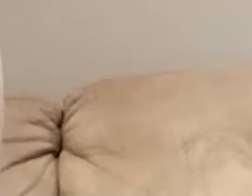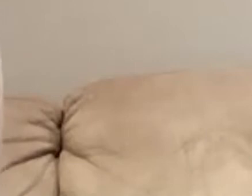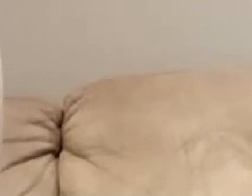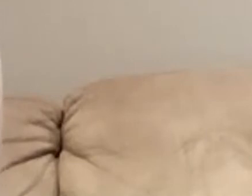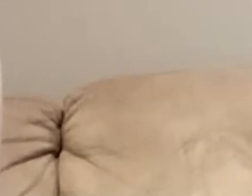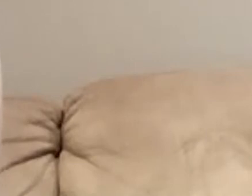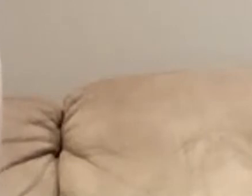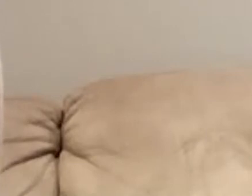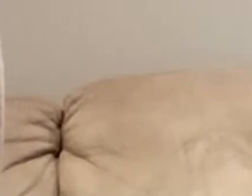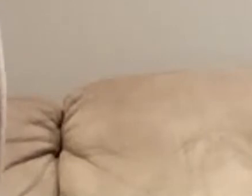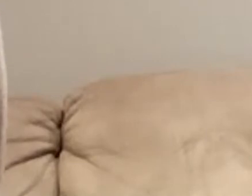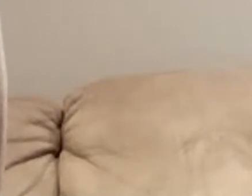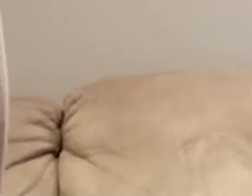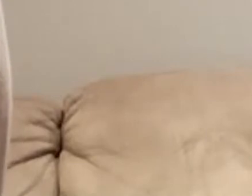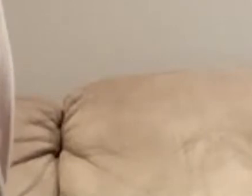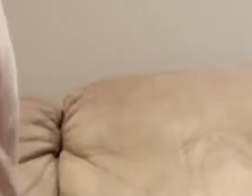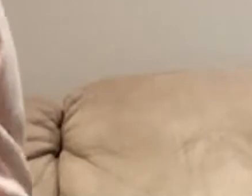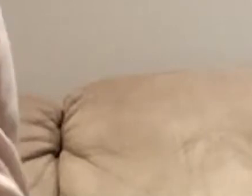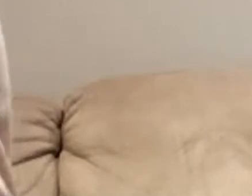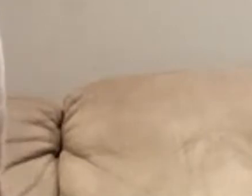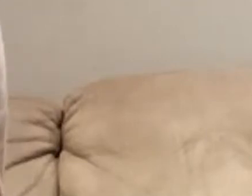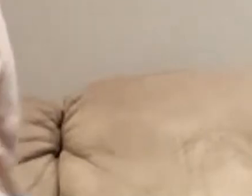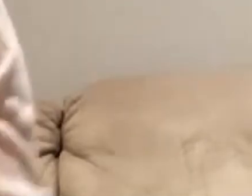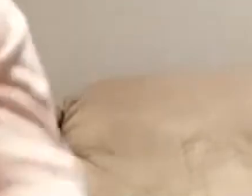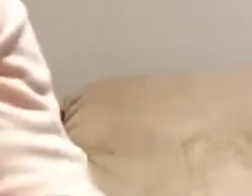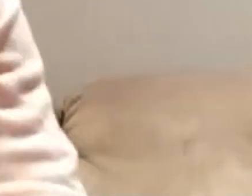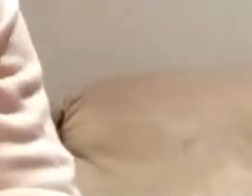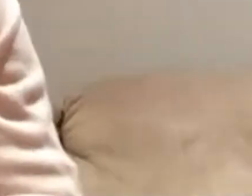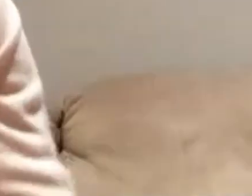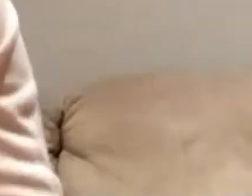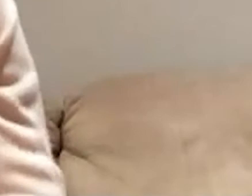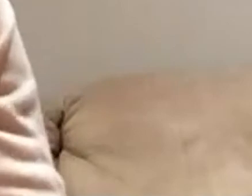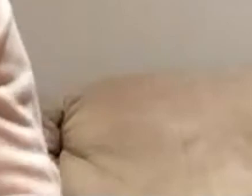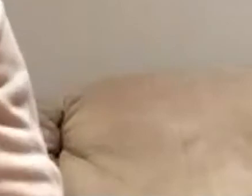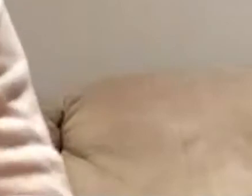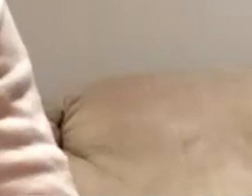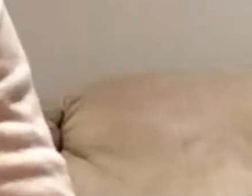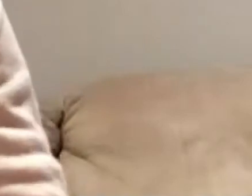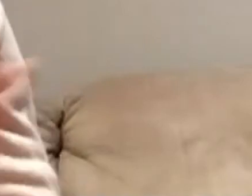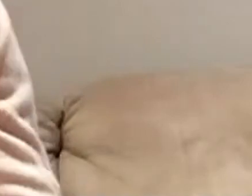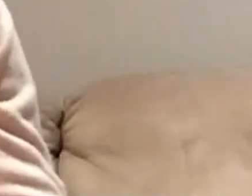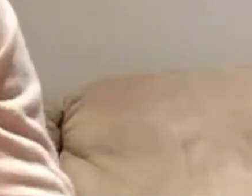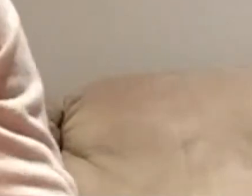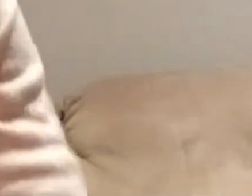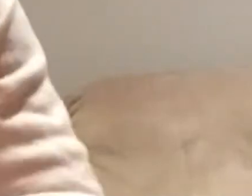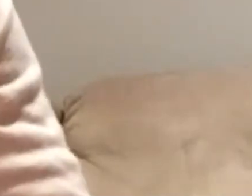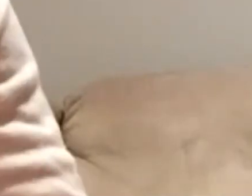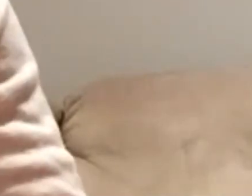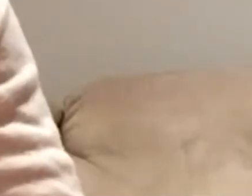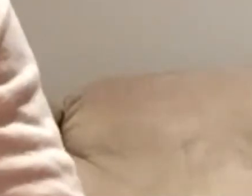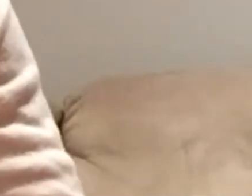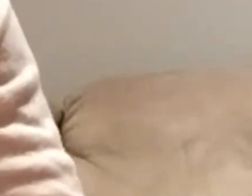dans lequel je pouvais me développer comme artiste. Puis finalement, de projet en projet, la danse est vraiment entrée dans